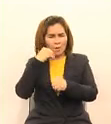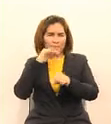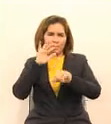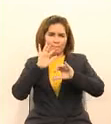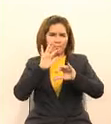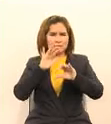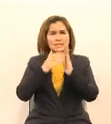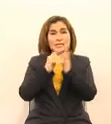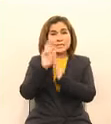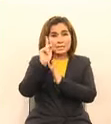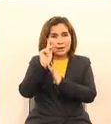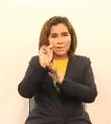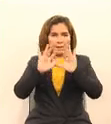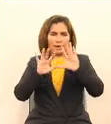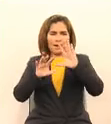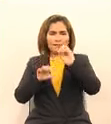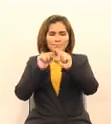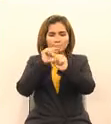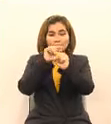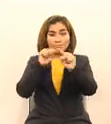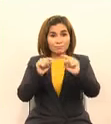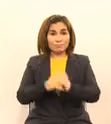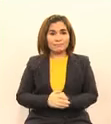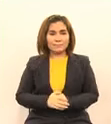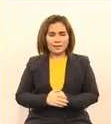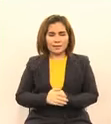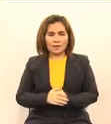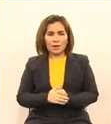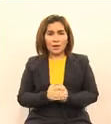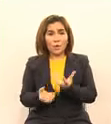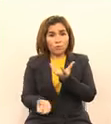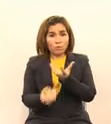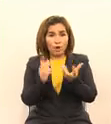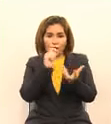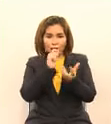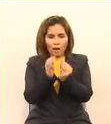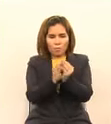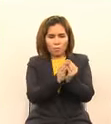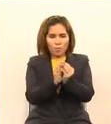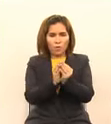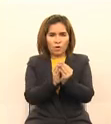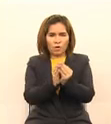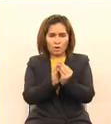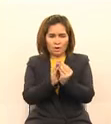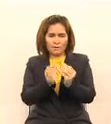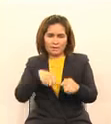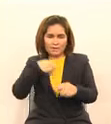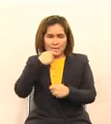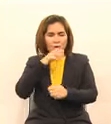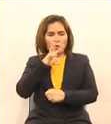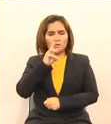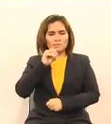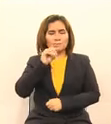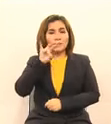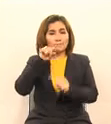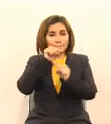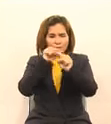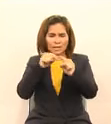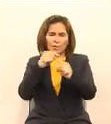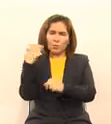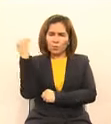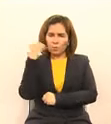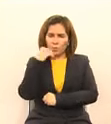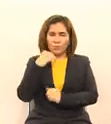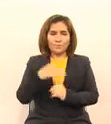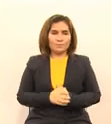ถึง 50% เท่านั้นเองนะครับถัดไปครับการทานอาหารปรุงสุกร้อนนะครับอยู่ที่ประมาณ 67% นะครับที่ทำบ่อยทำเป็นประจำนะ